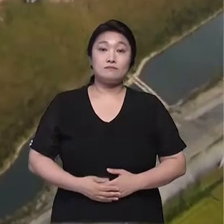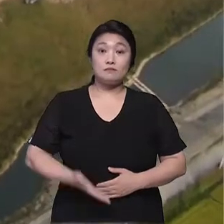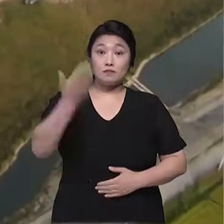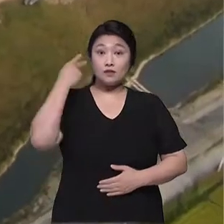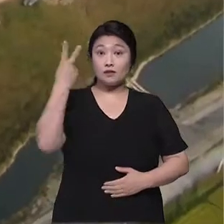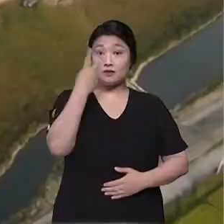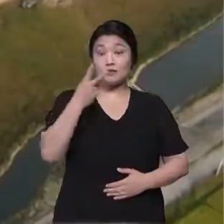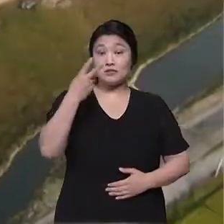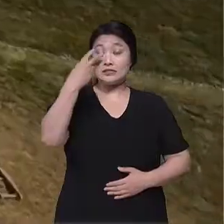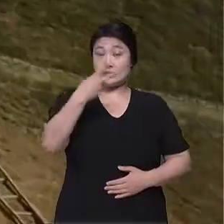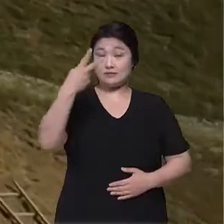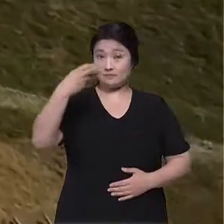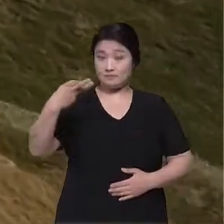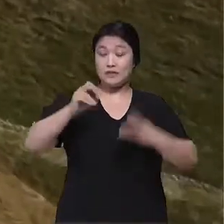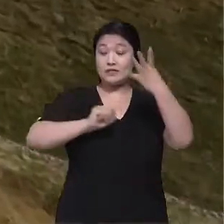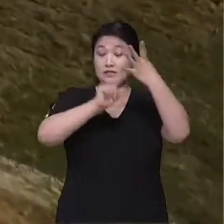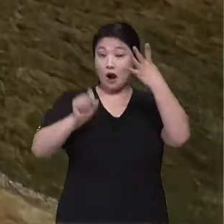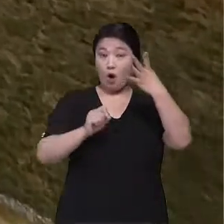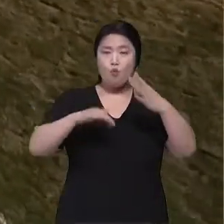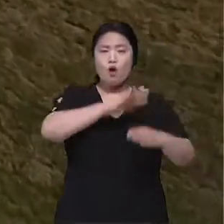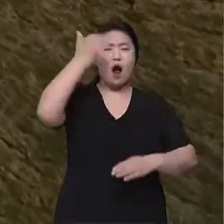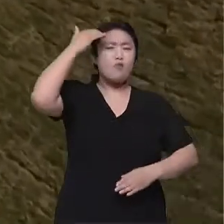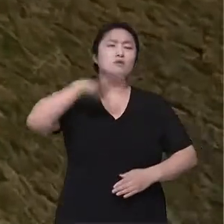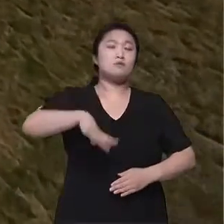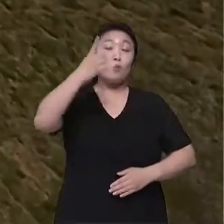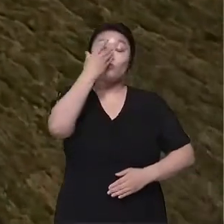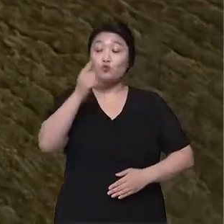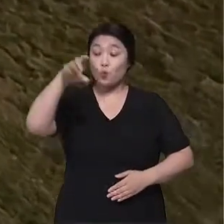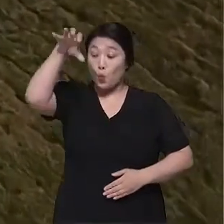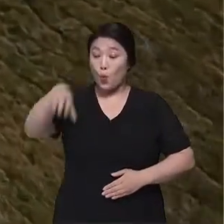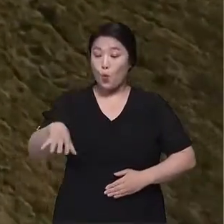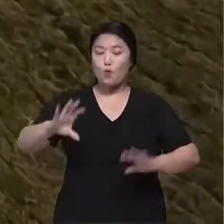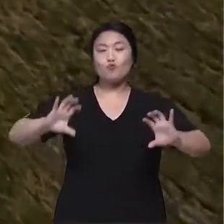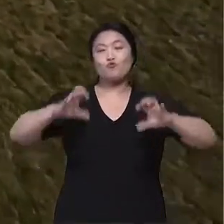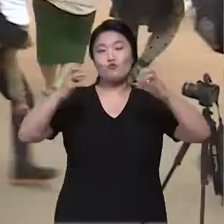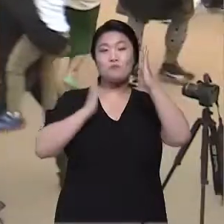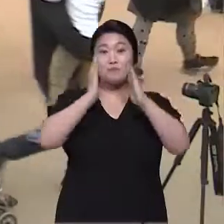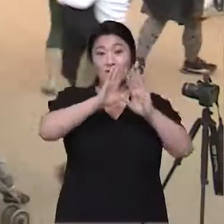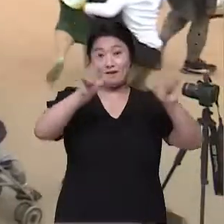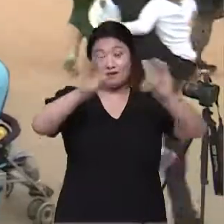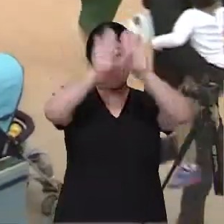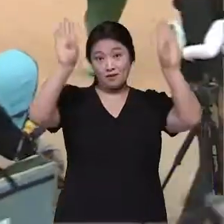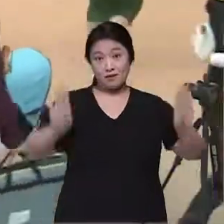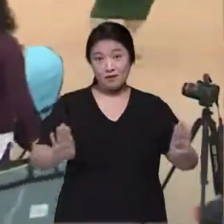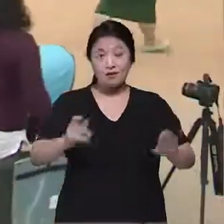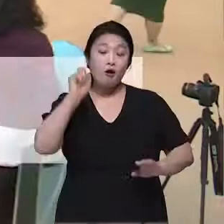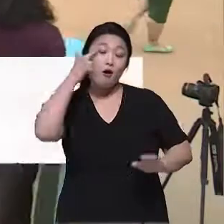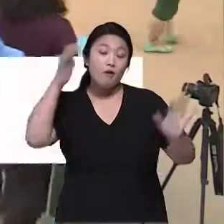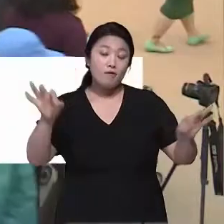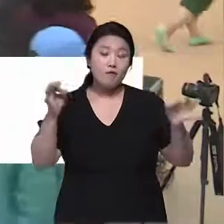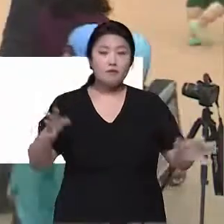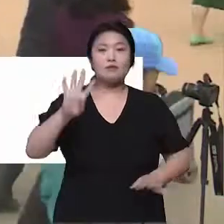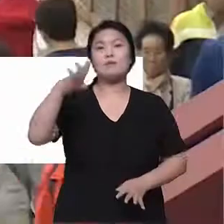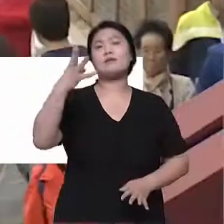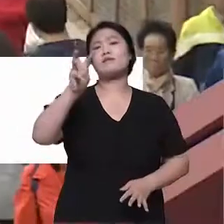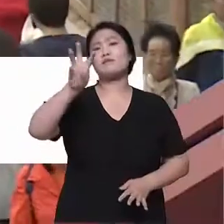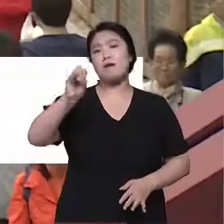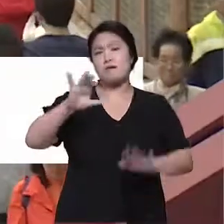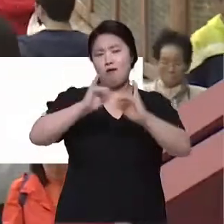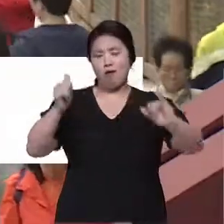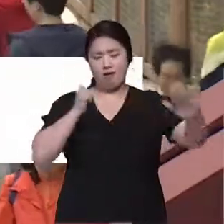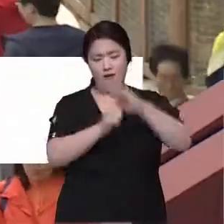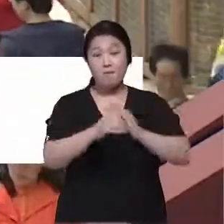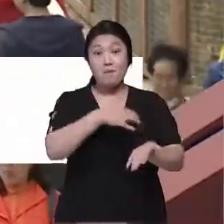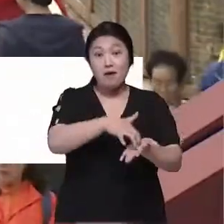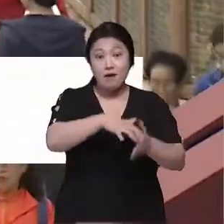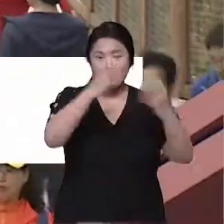지난 2013년 04월 우리나라에서는 처음으로 순천에서 열린 국제 정원 박람회 여 스탈 동안 430만 명의 다녀간